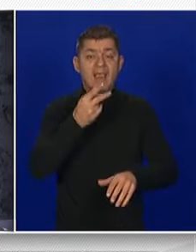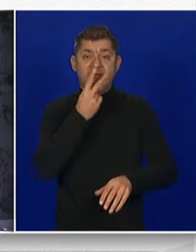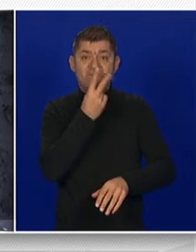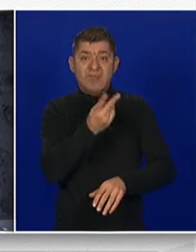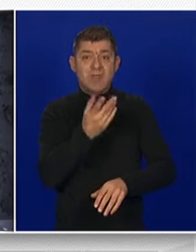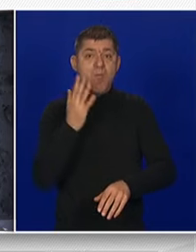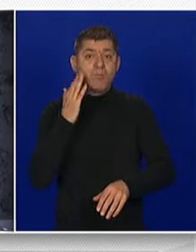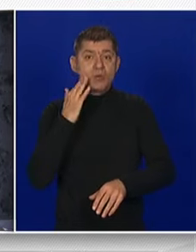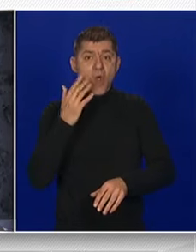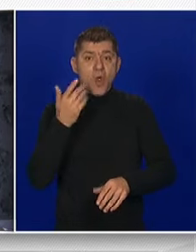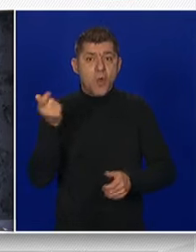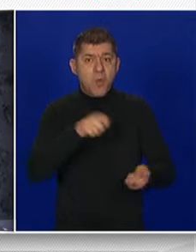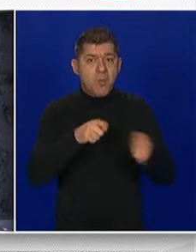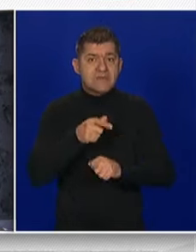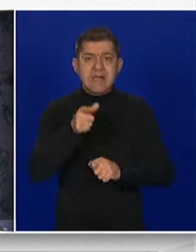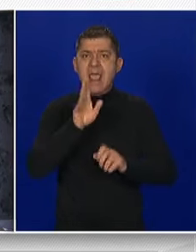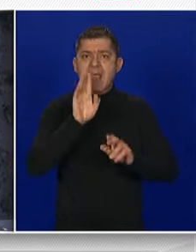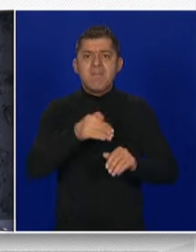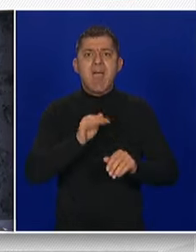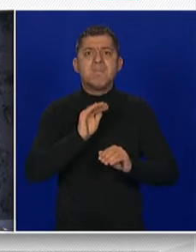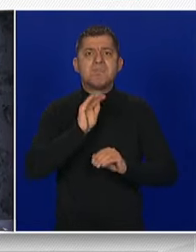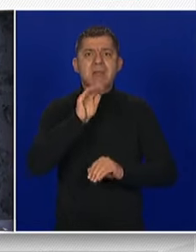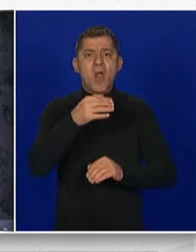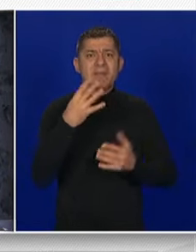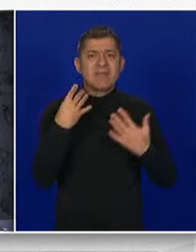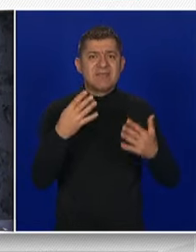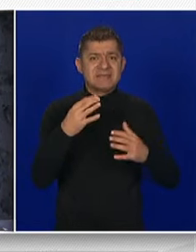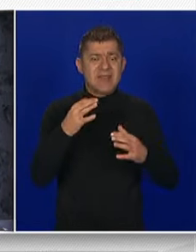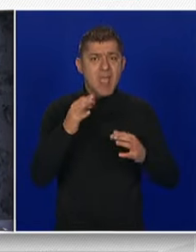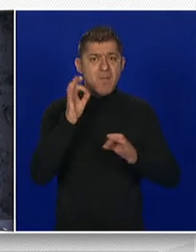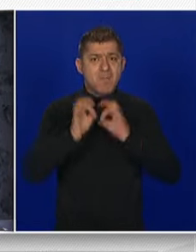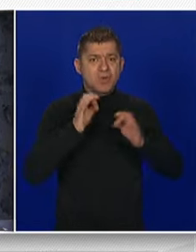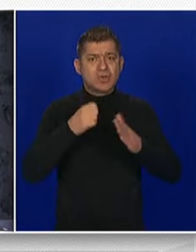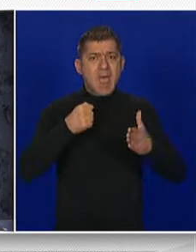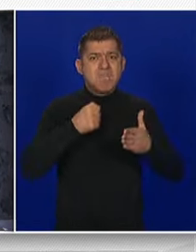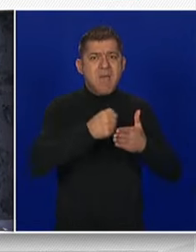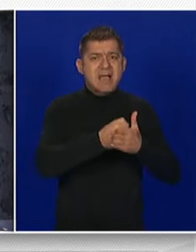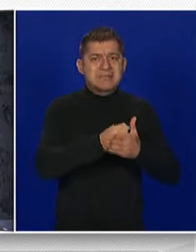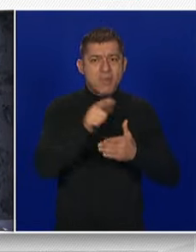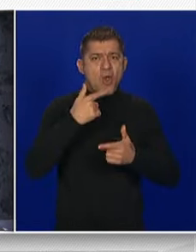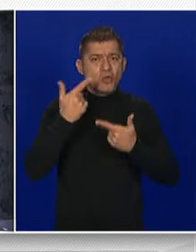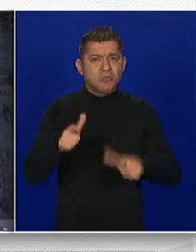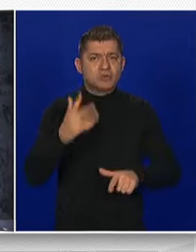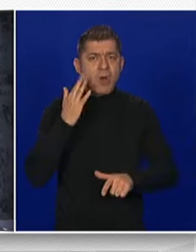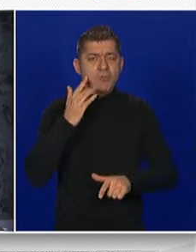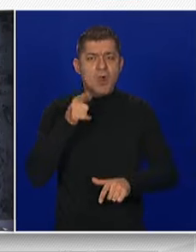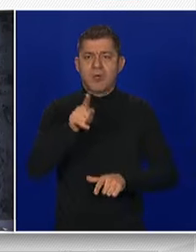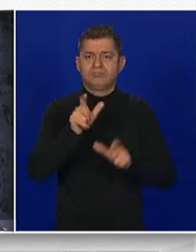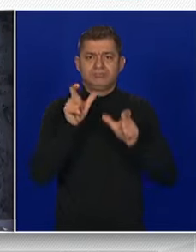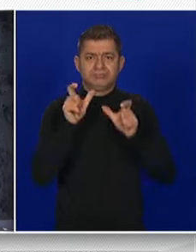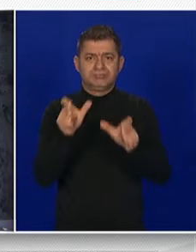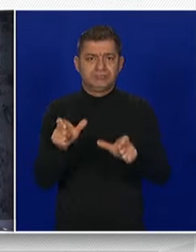kupaca, odnosno posjetitelja, prijeđe 90% maksimalnog dopuštenog broja.